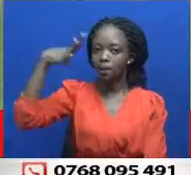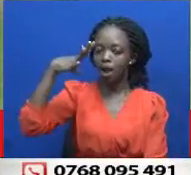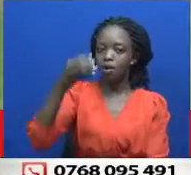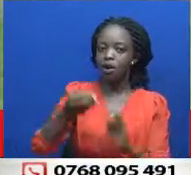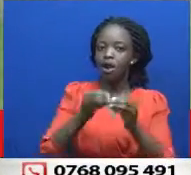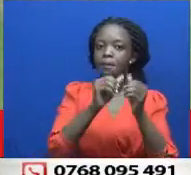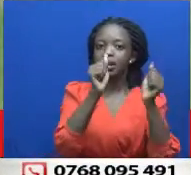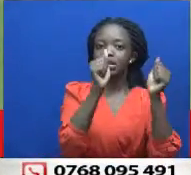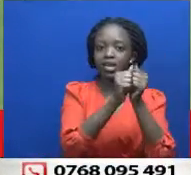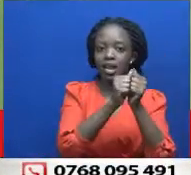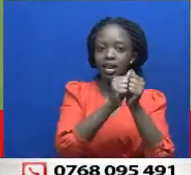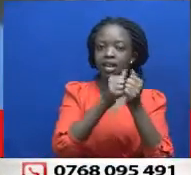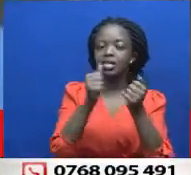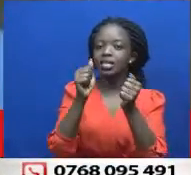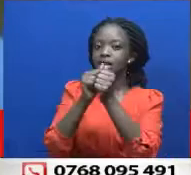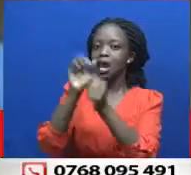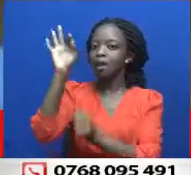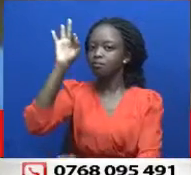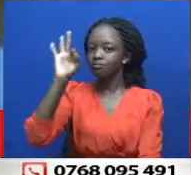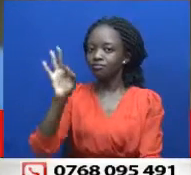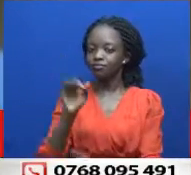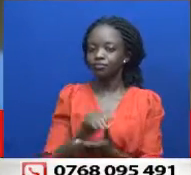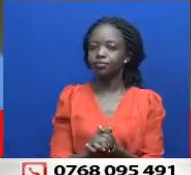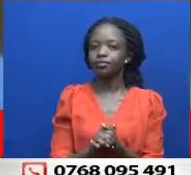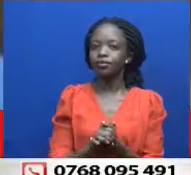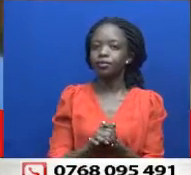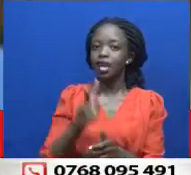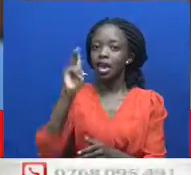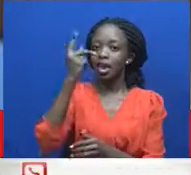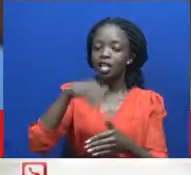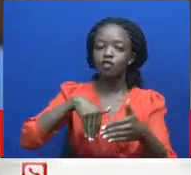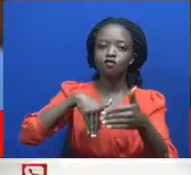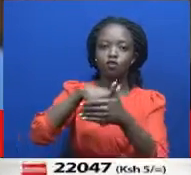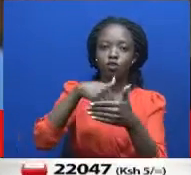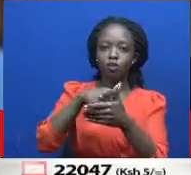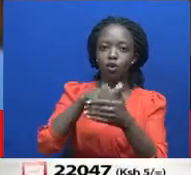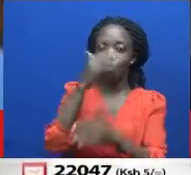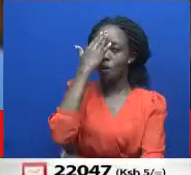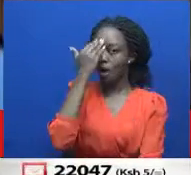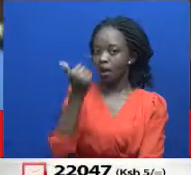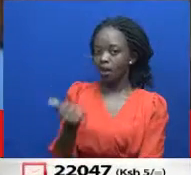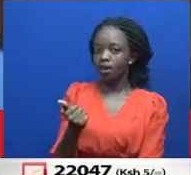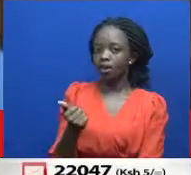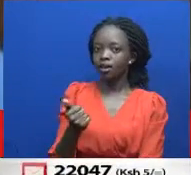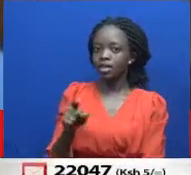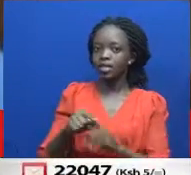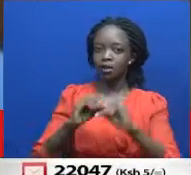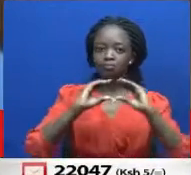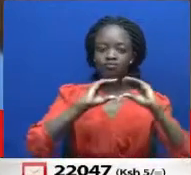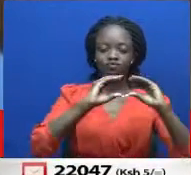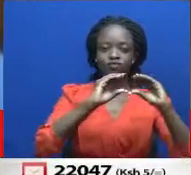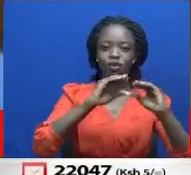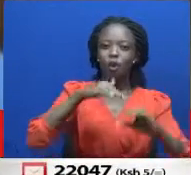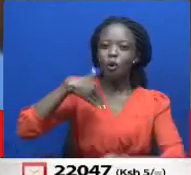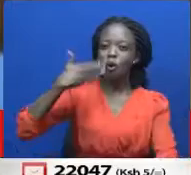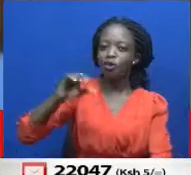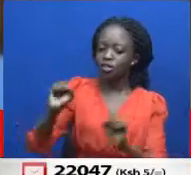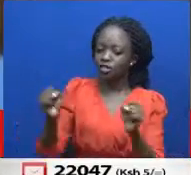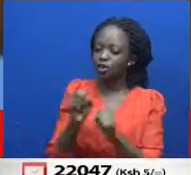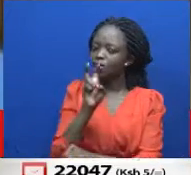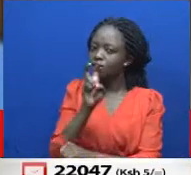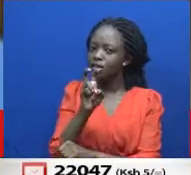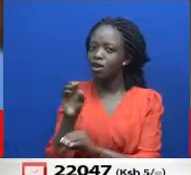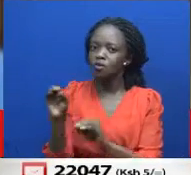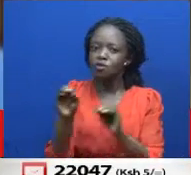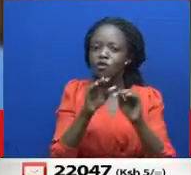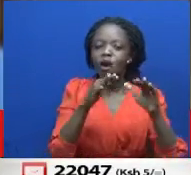ya 10 wakiwa na alama 10. Sisi ni force katika Kenyan football kwa sababu as a coach siku zote najaribu kuangalia nimetoka